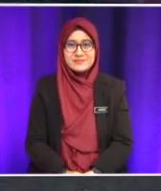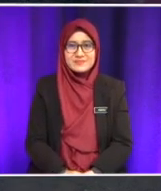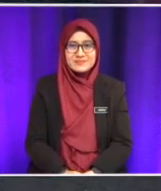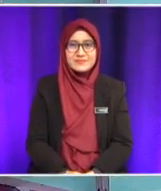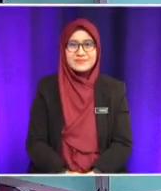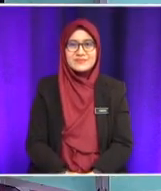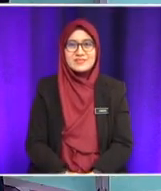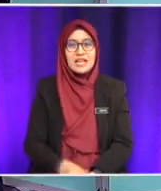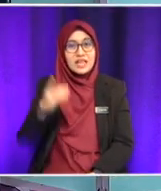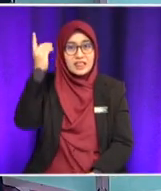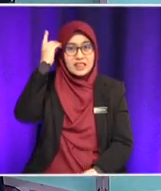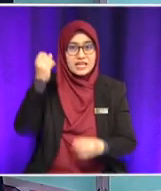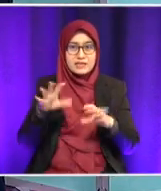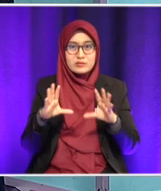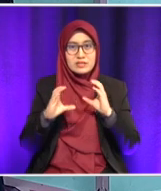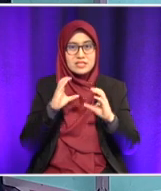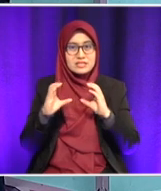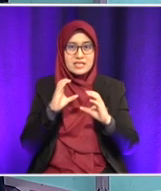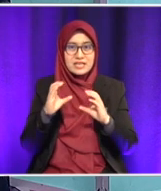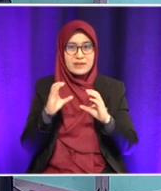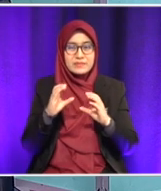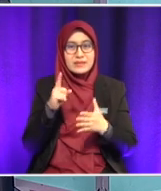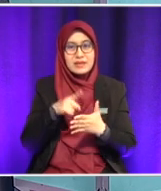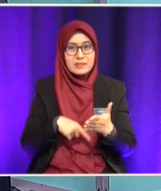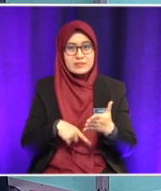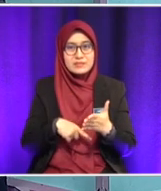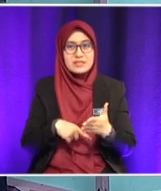tetangga kita bintang mana boleh